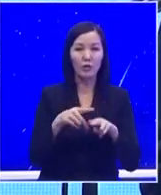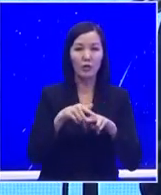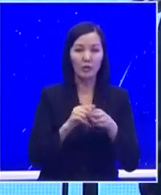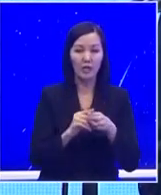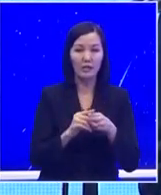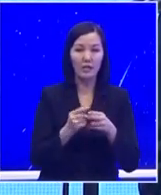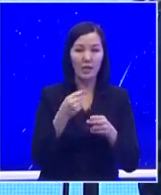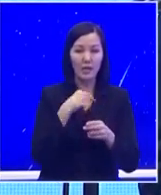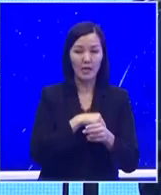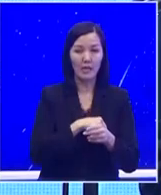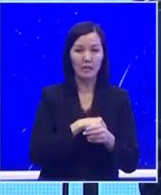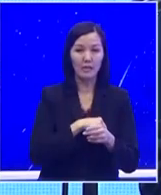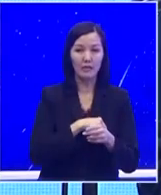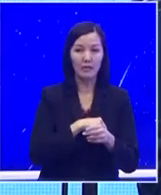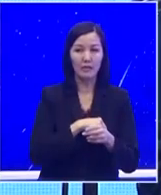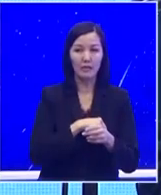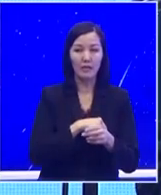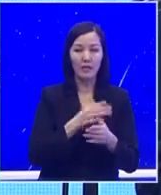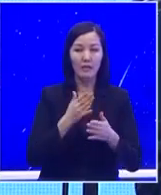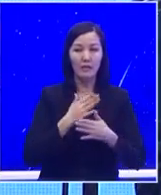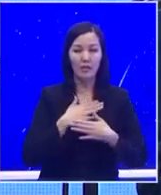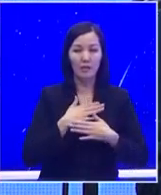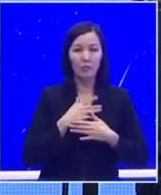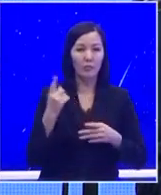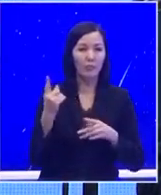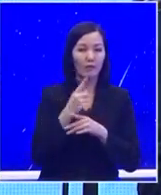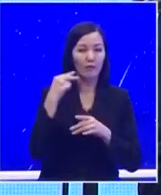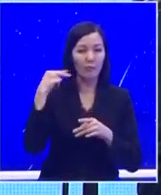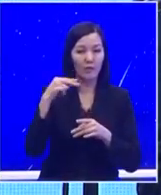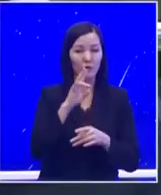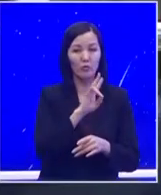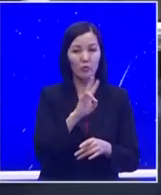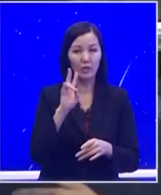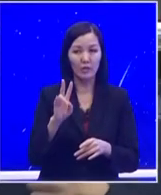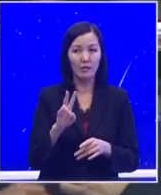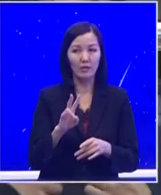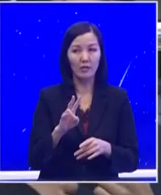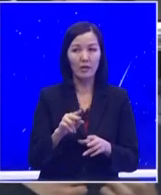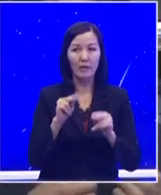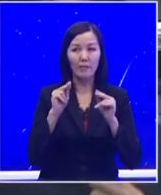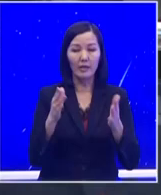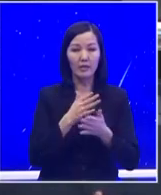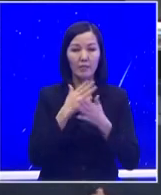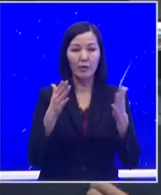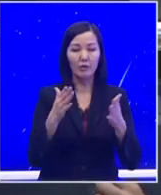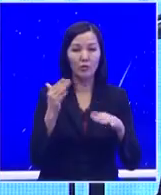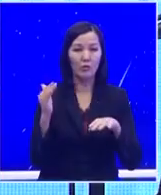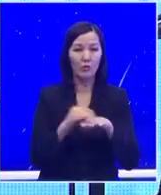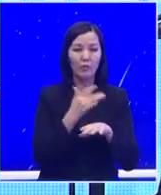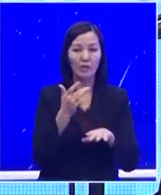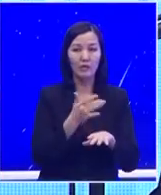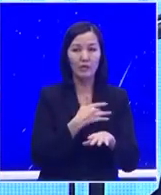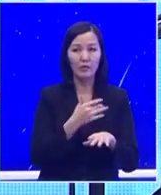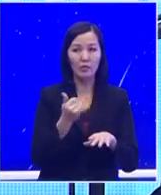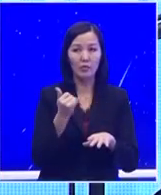черт характера, присущие нашему первому президенту. Поистине большое, доброе человеческое сердце у